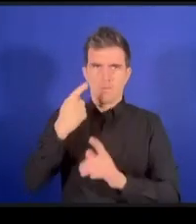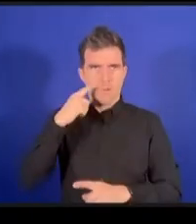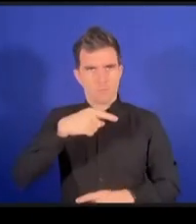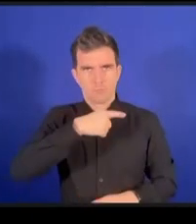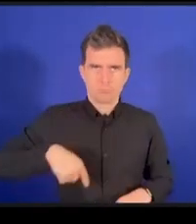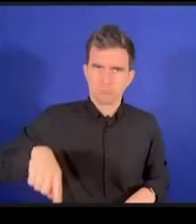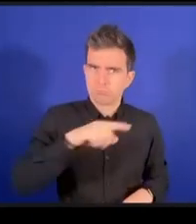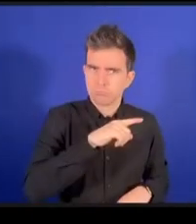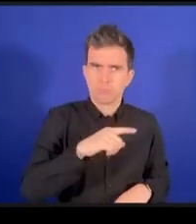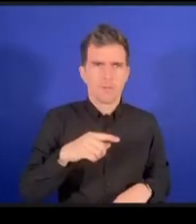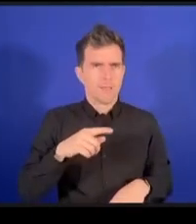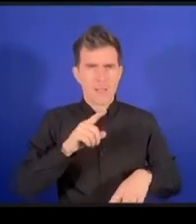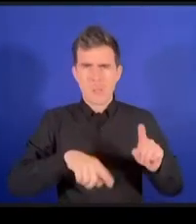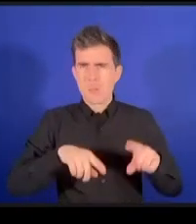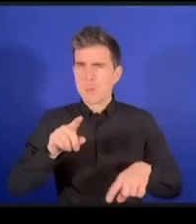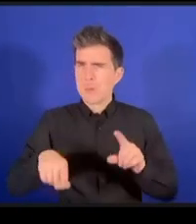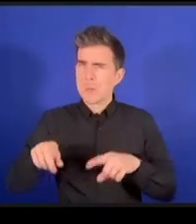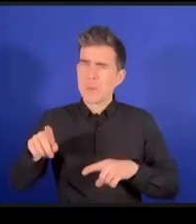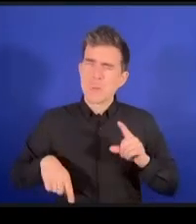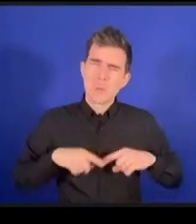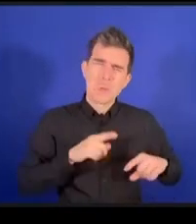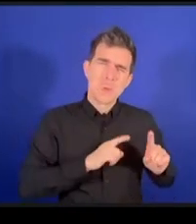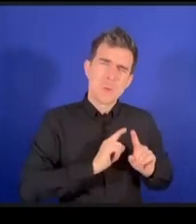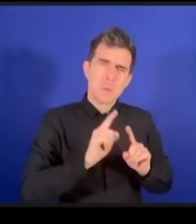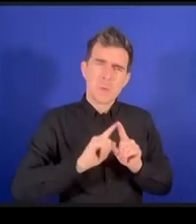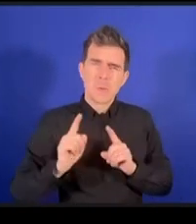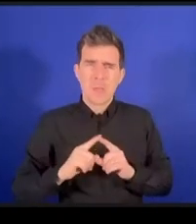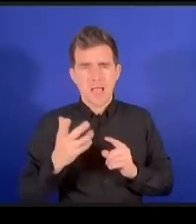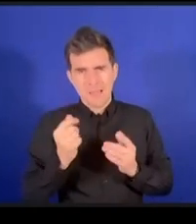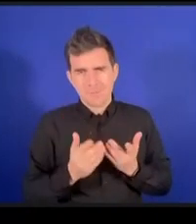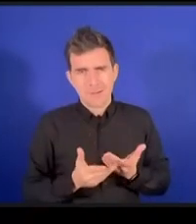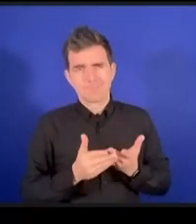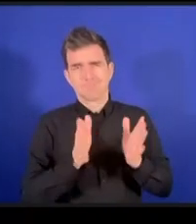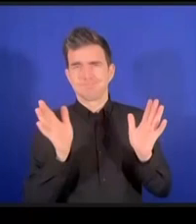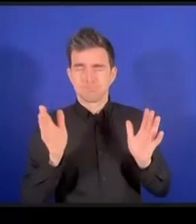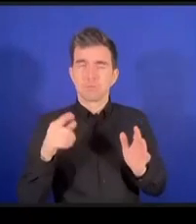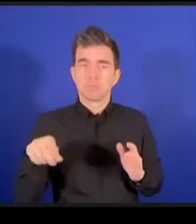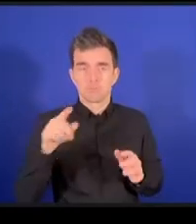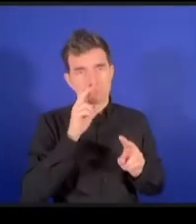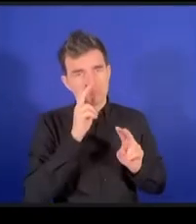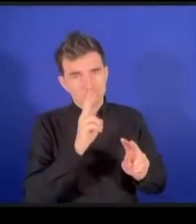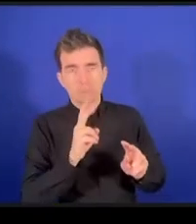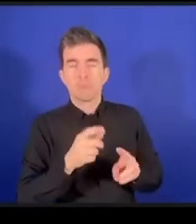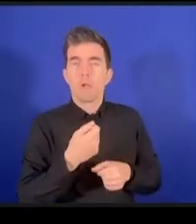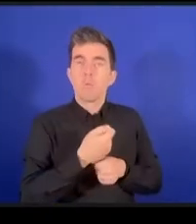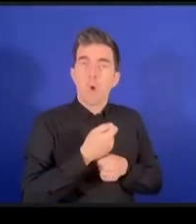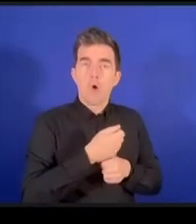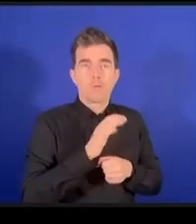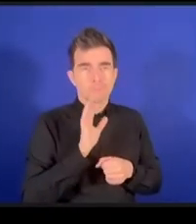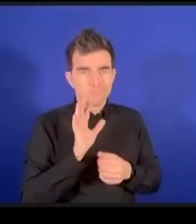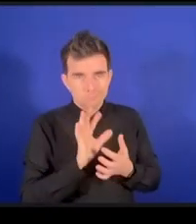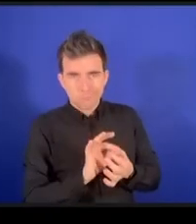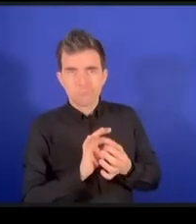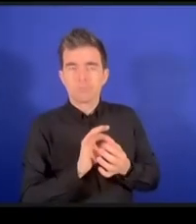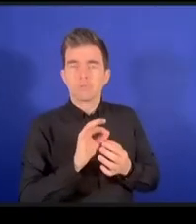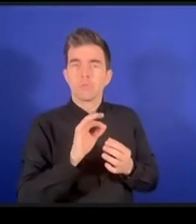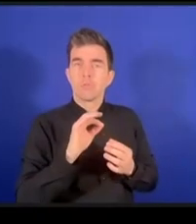деятельности по своим принципам и по практике которой они